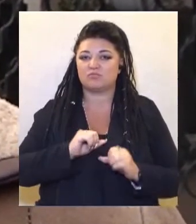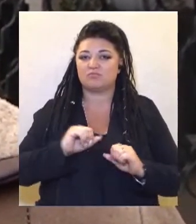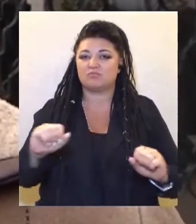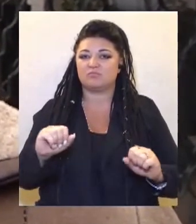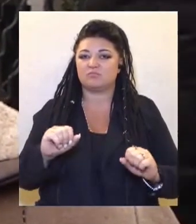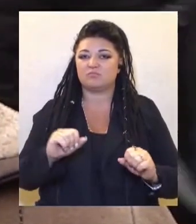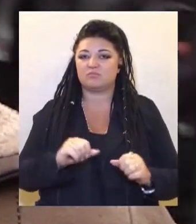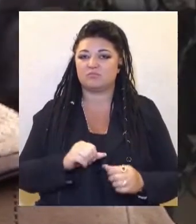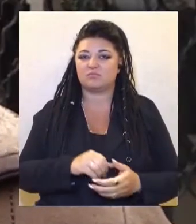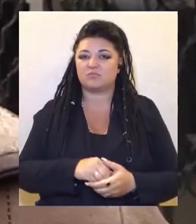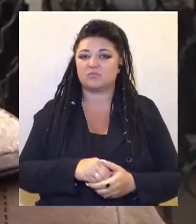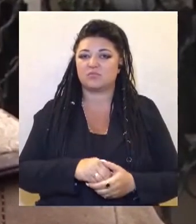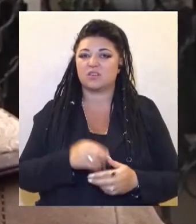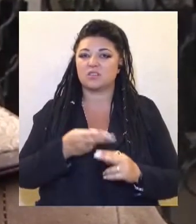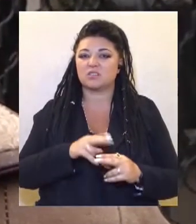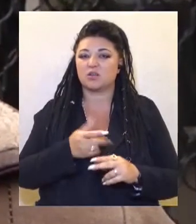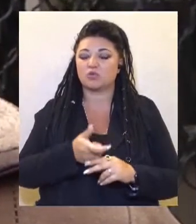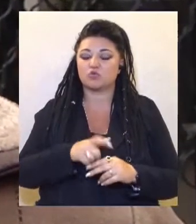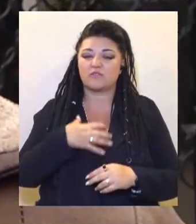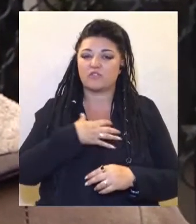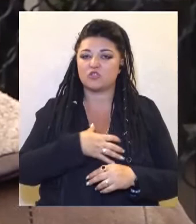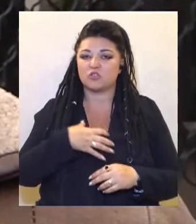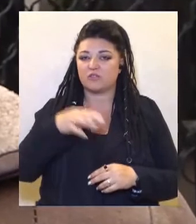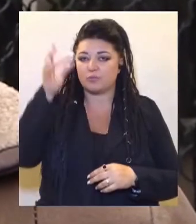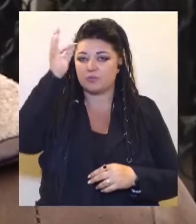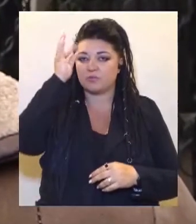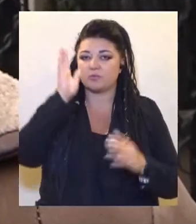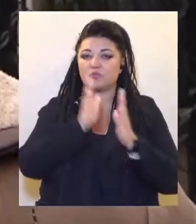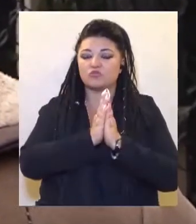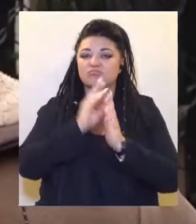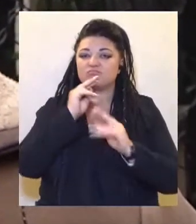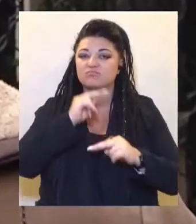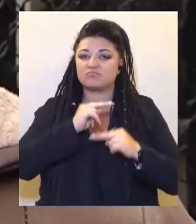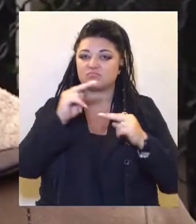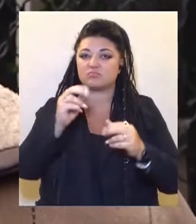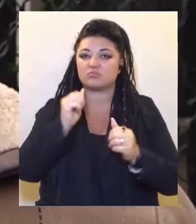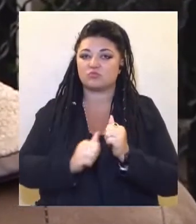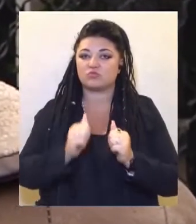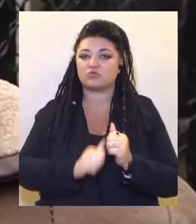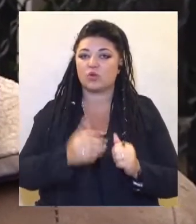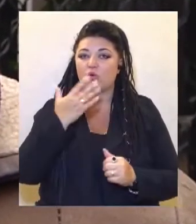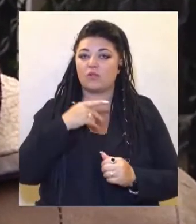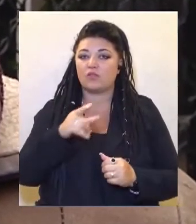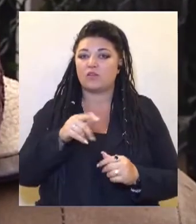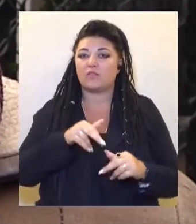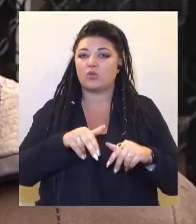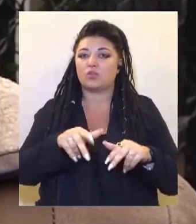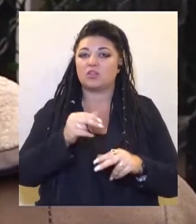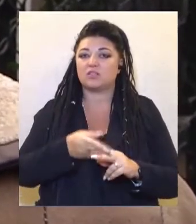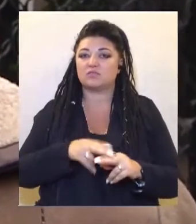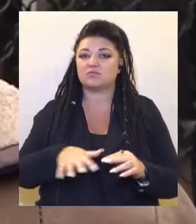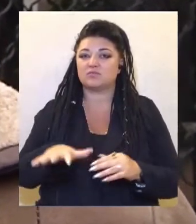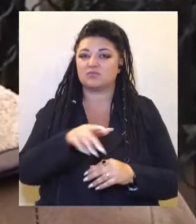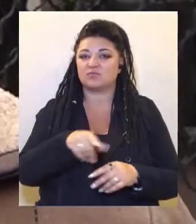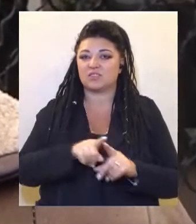своєї ідеї, це дуже важливо, пам'ятати кожного, вшановувати внесок кожного. Коли вони виходили на цей бій, не факт, що вони знали, чим це